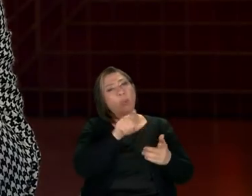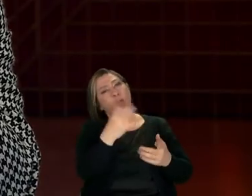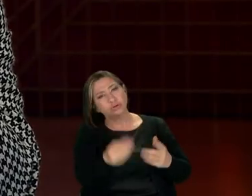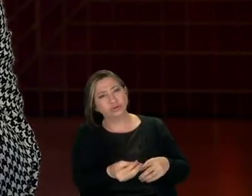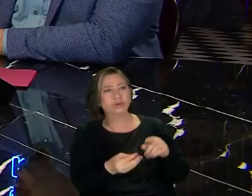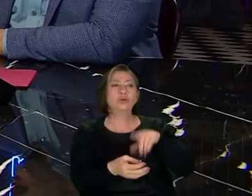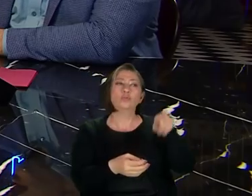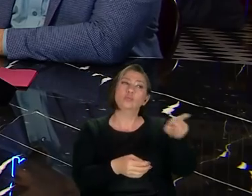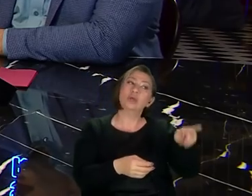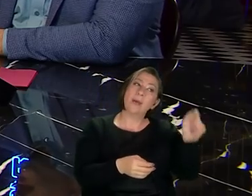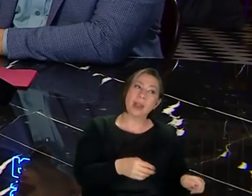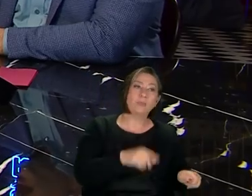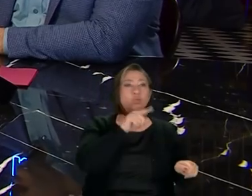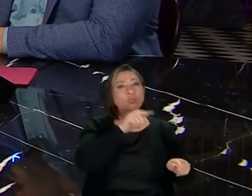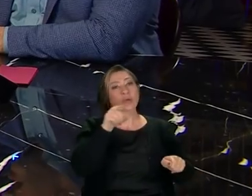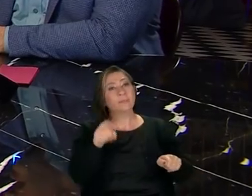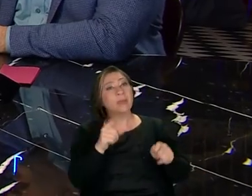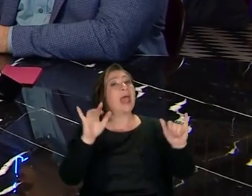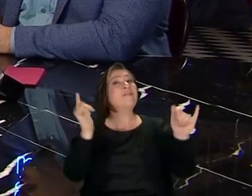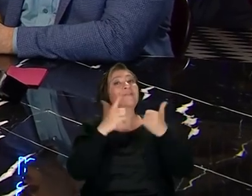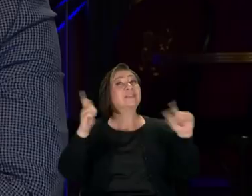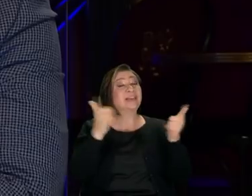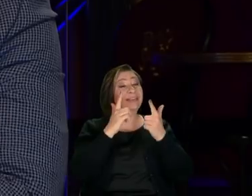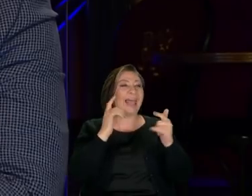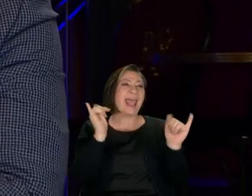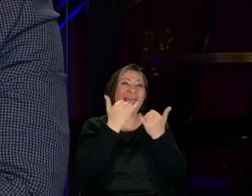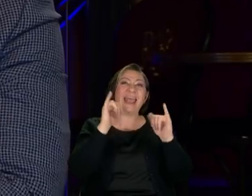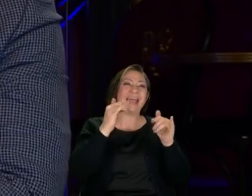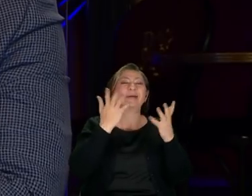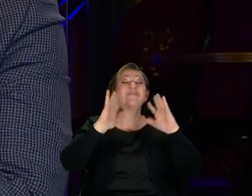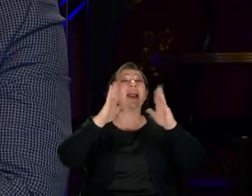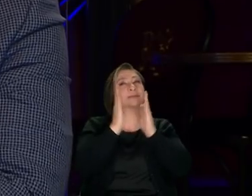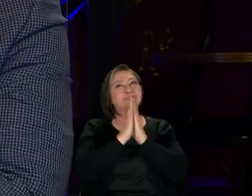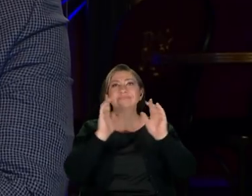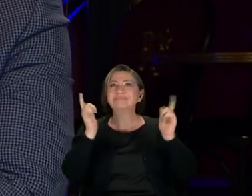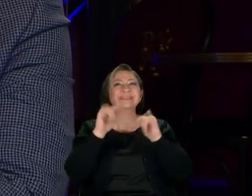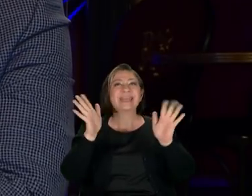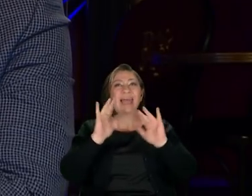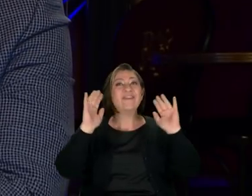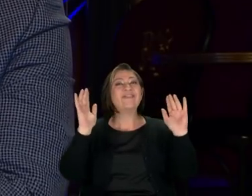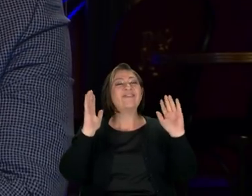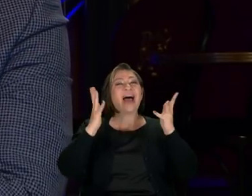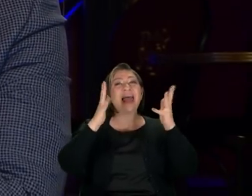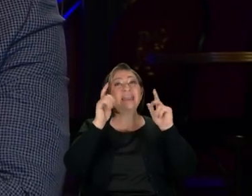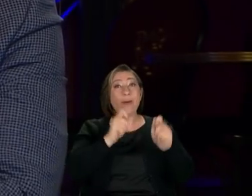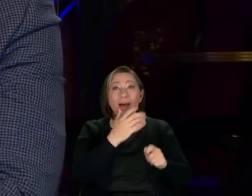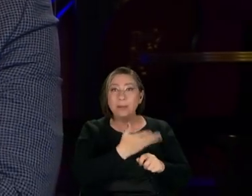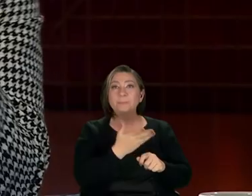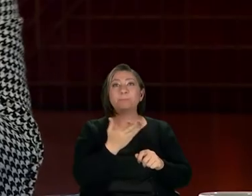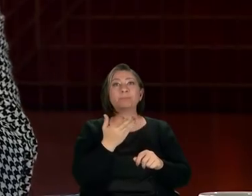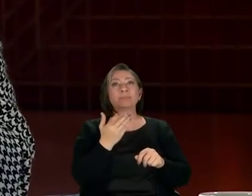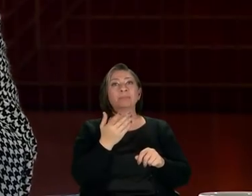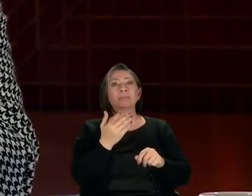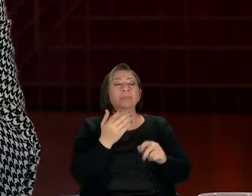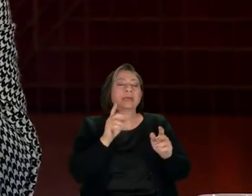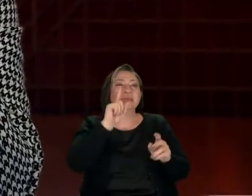olsun. Bunu bu şekilde yapalım. Etkinlik yapalım. Hepsini dizayn ettik. Sıkıntı yok. Mesela işte geçen beni durdurdular. Özür dilerim. Sadece tabii